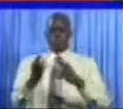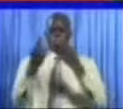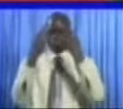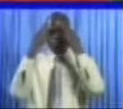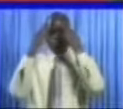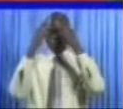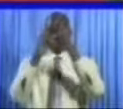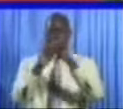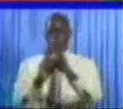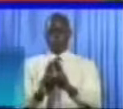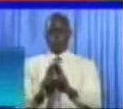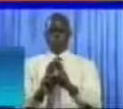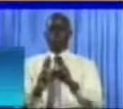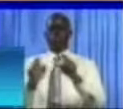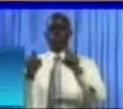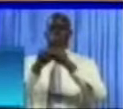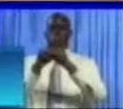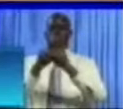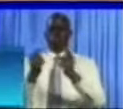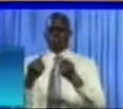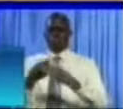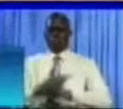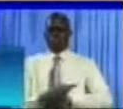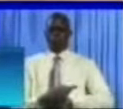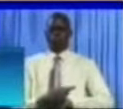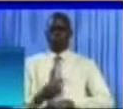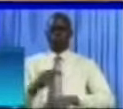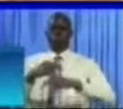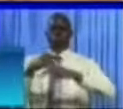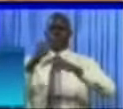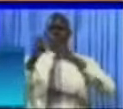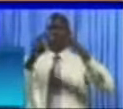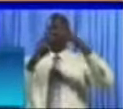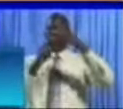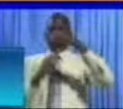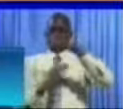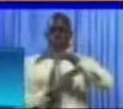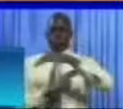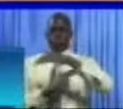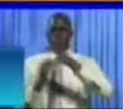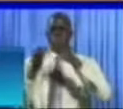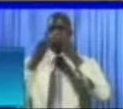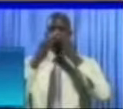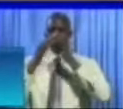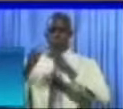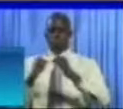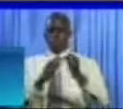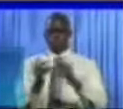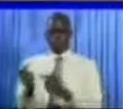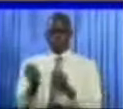respecter effectivement ce délai. À la hauteur du pont sur le fleuve Moon, le